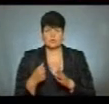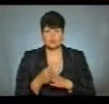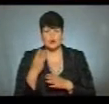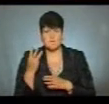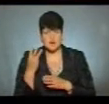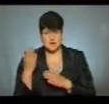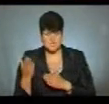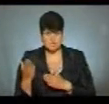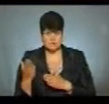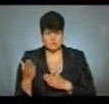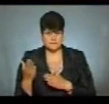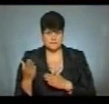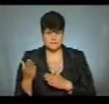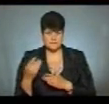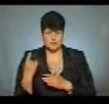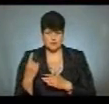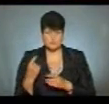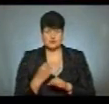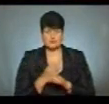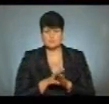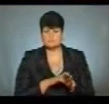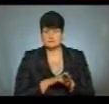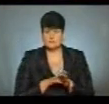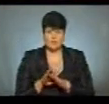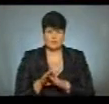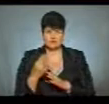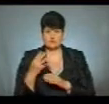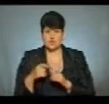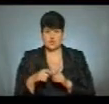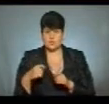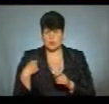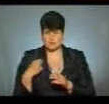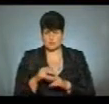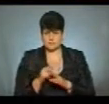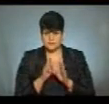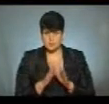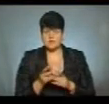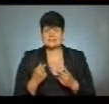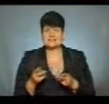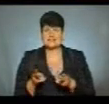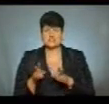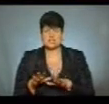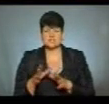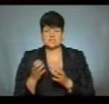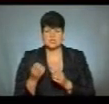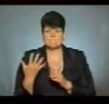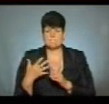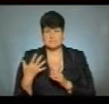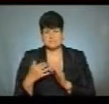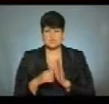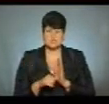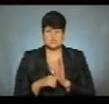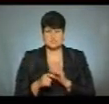Хмельницької області ми зробили повністю тих 40 кілометрів, значить, у нас залишається ще 50-60 там з